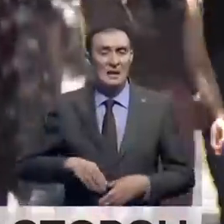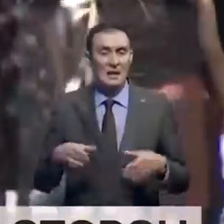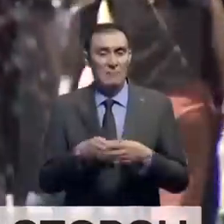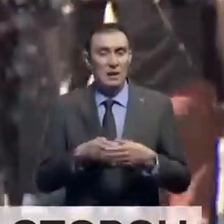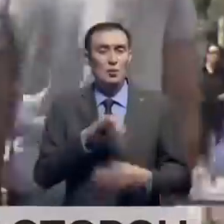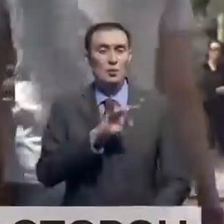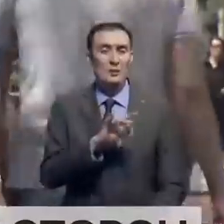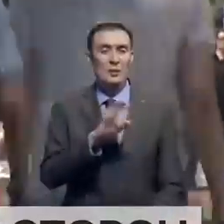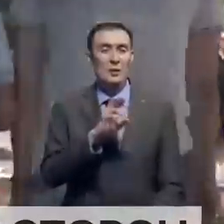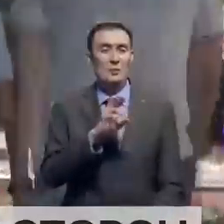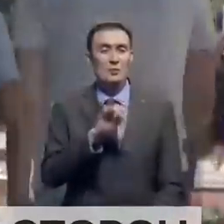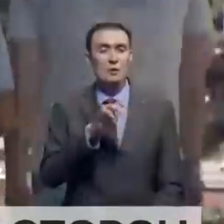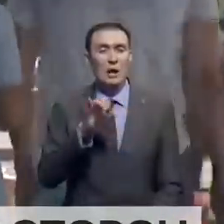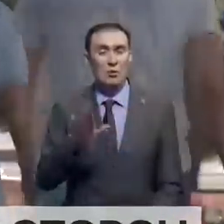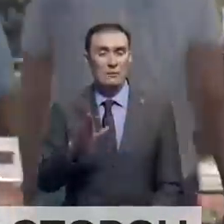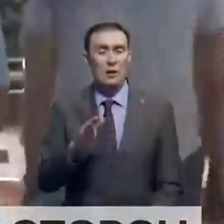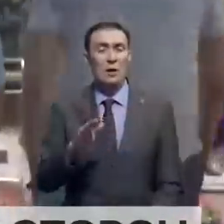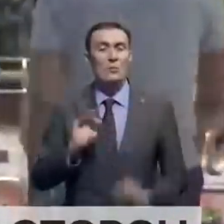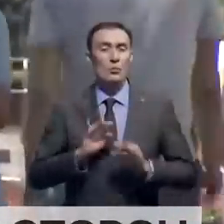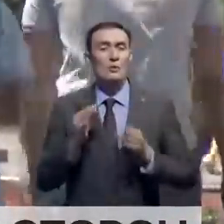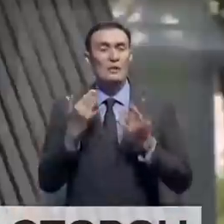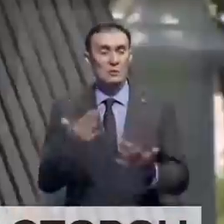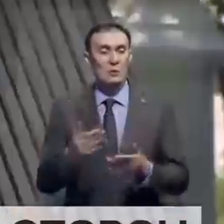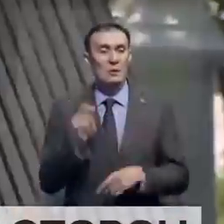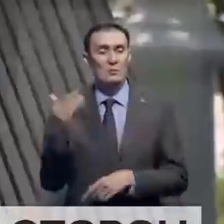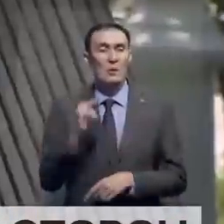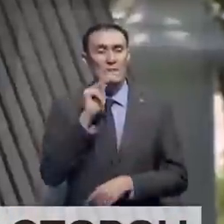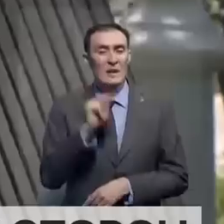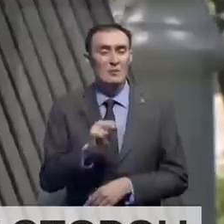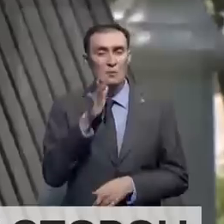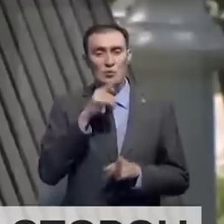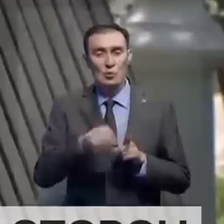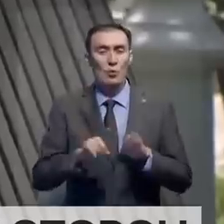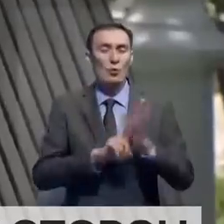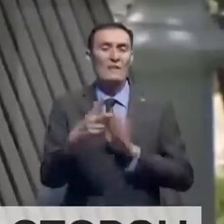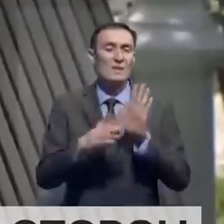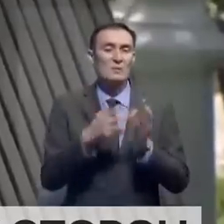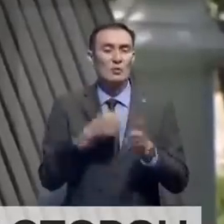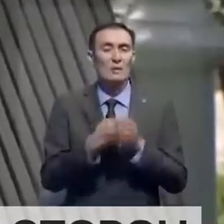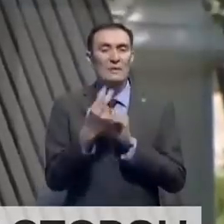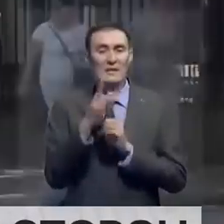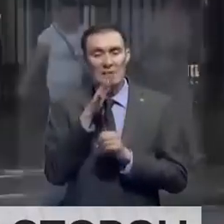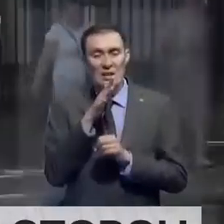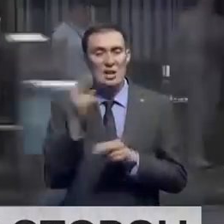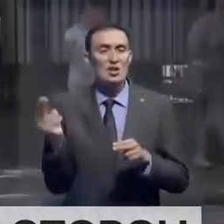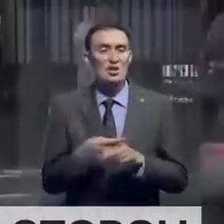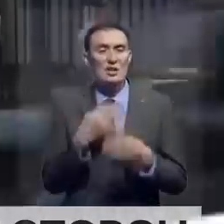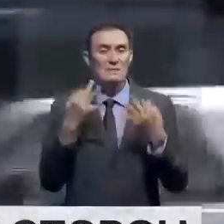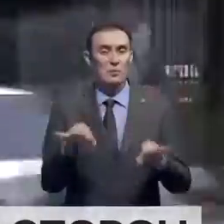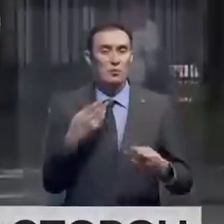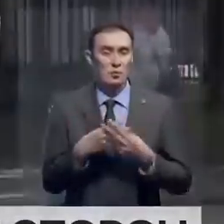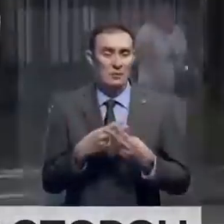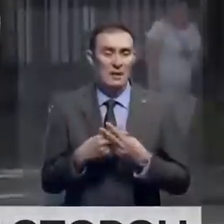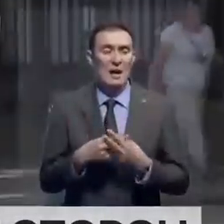мудобарах Capital Руслан бурканов прокурор попросил назначить обвиняемым сроке от 8 до 12 лет лишения свободы